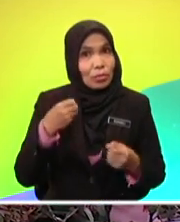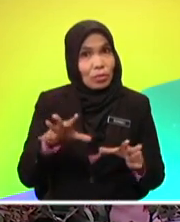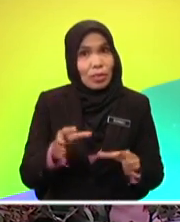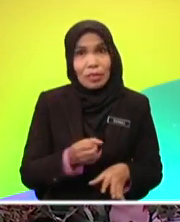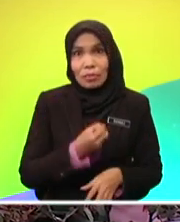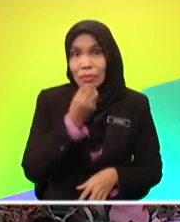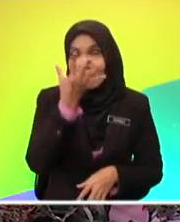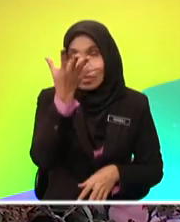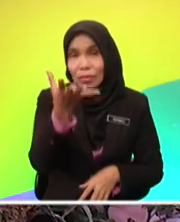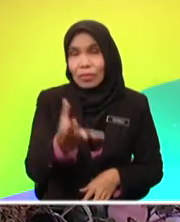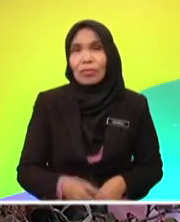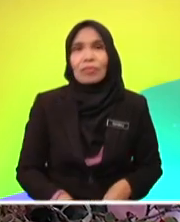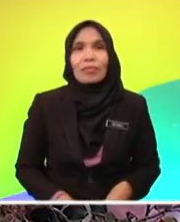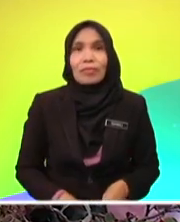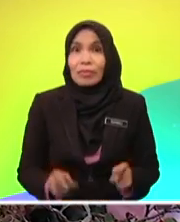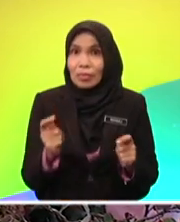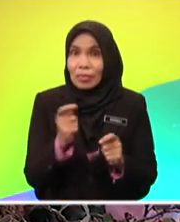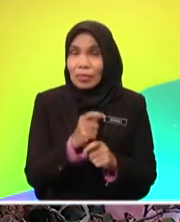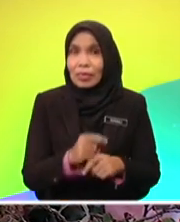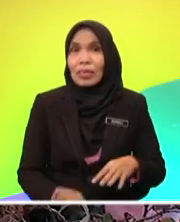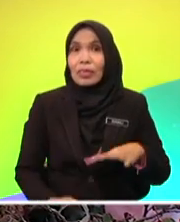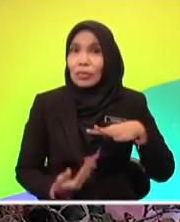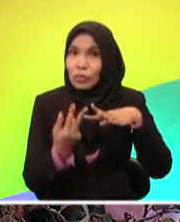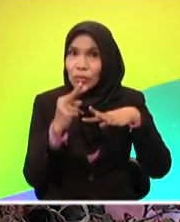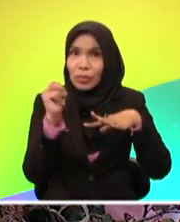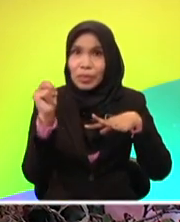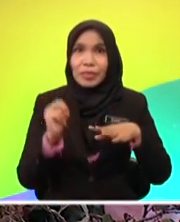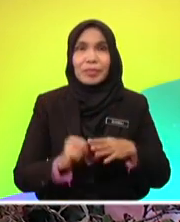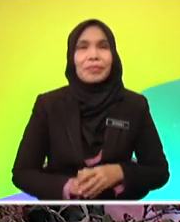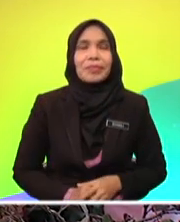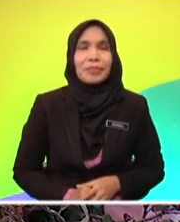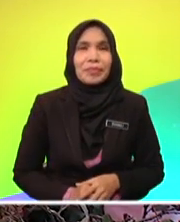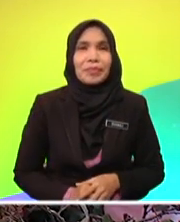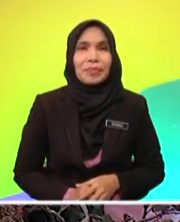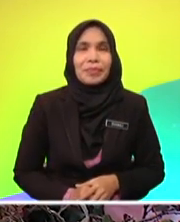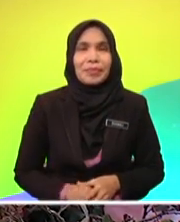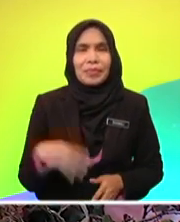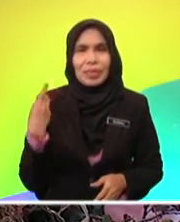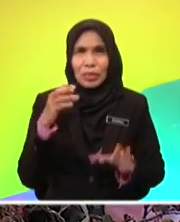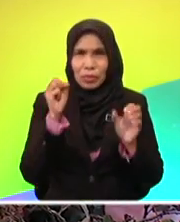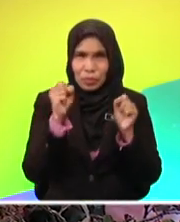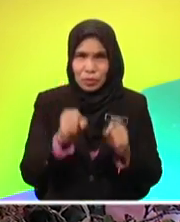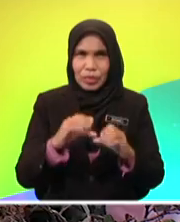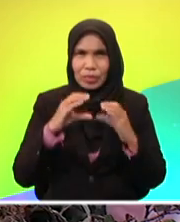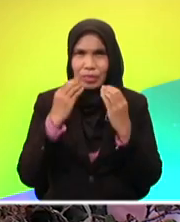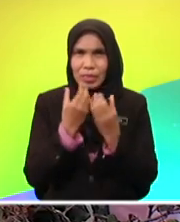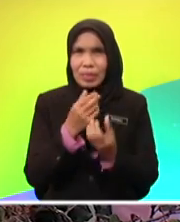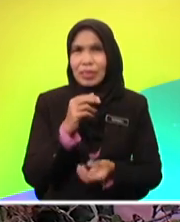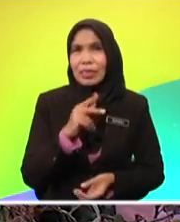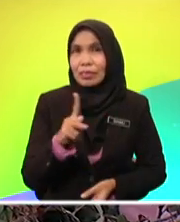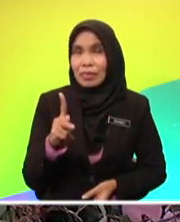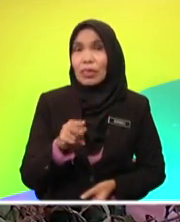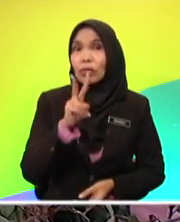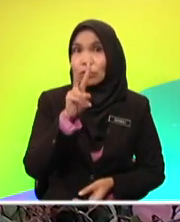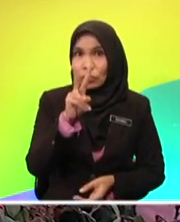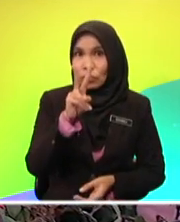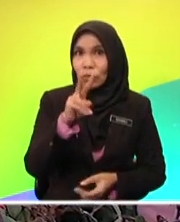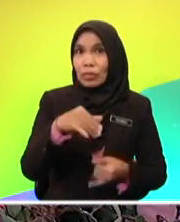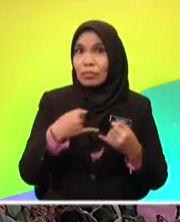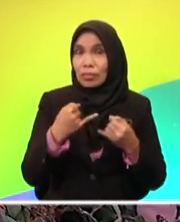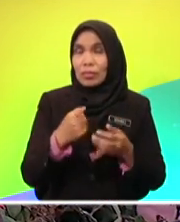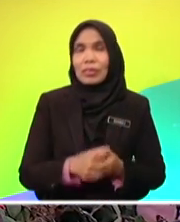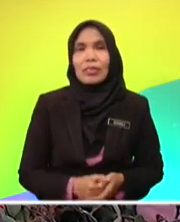adalah apa ni, struktur asas bagi tumbuhan. Tapi tumbuhan ni kita boleh kelaskan kepada dua jenis, iaitu